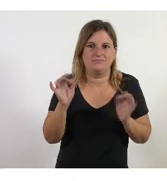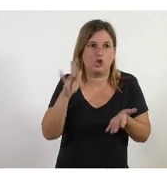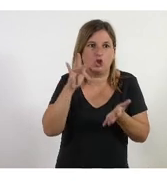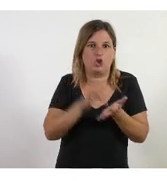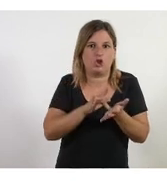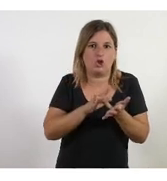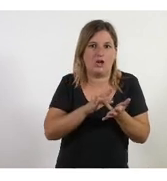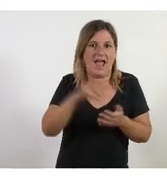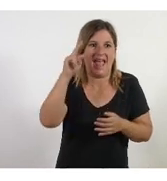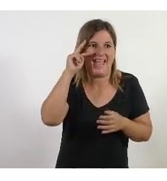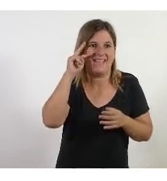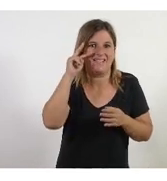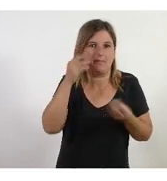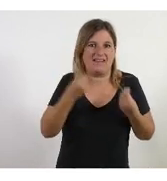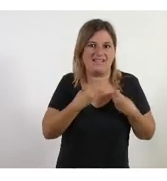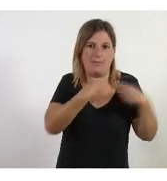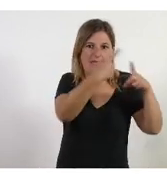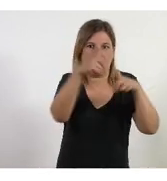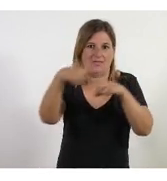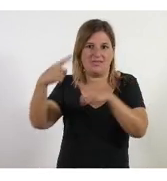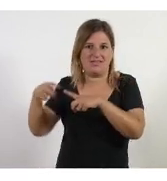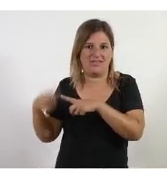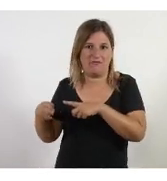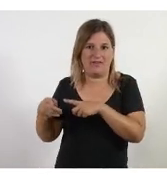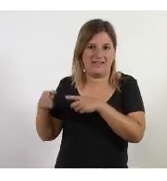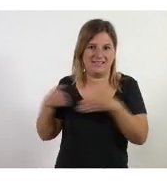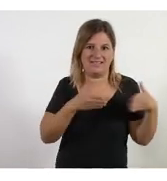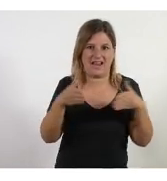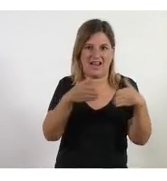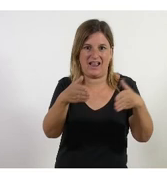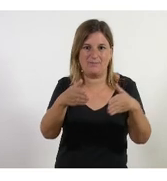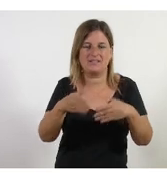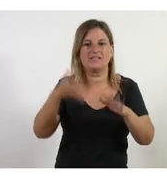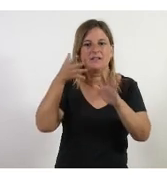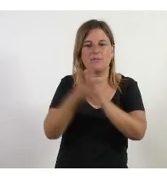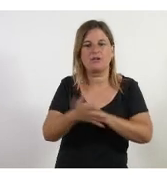unes experiències en aquesta vida. I la pregunta per